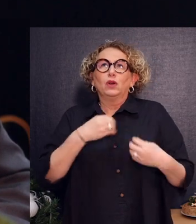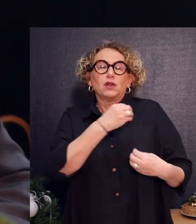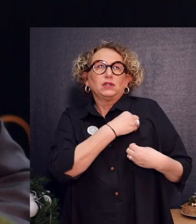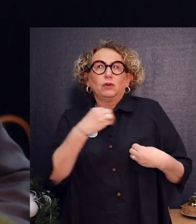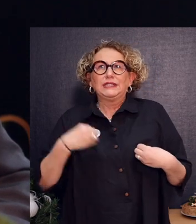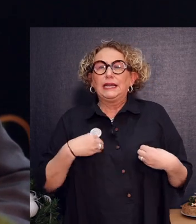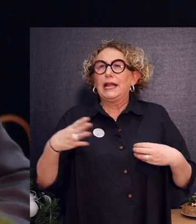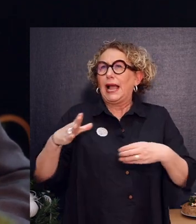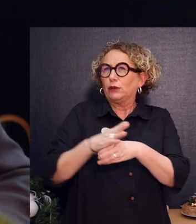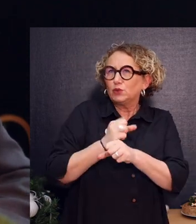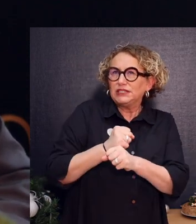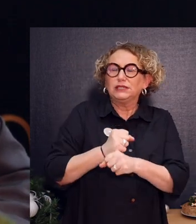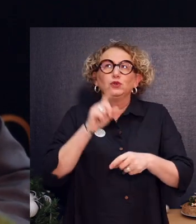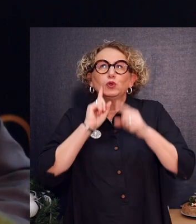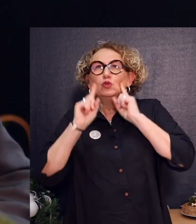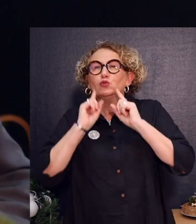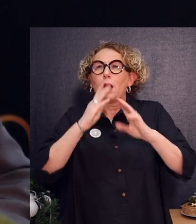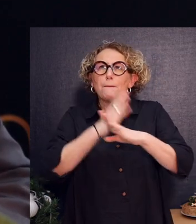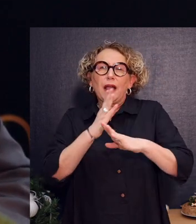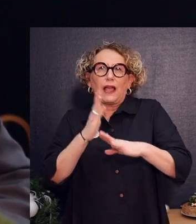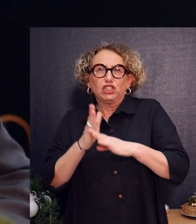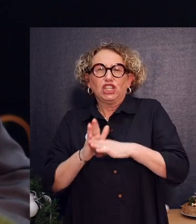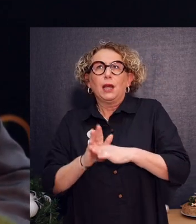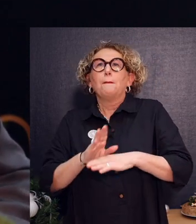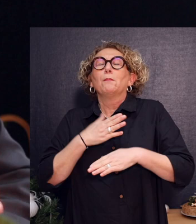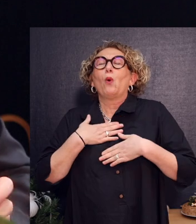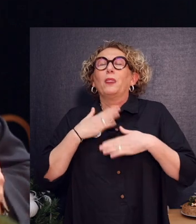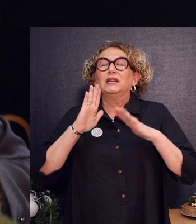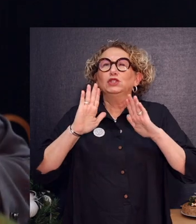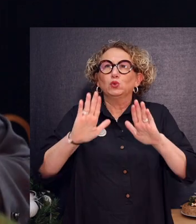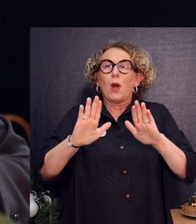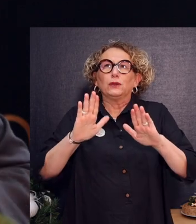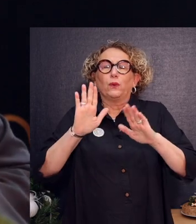de santé, de réussite, de joie partagée.